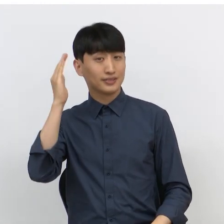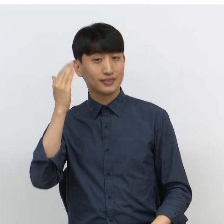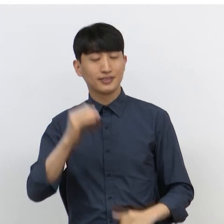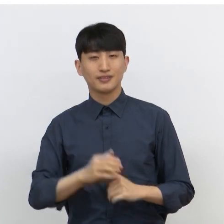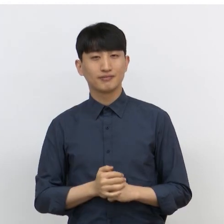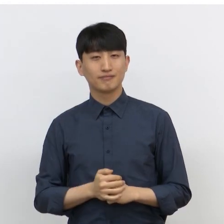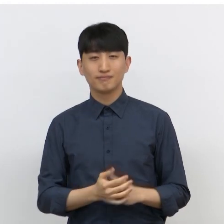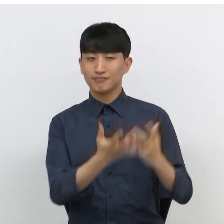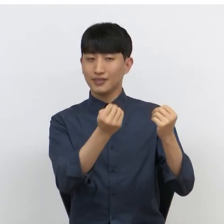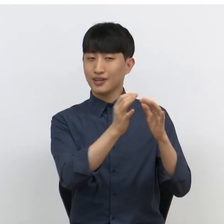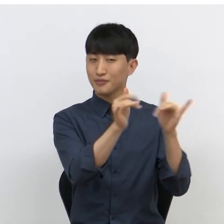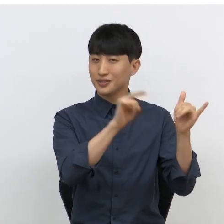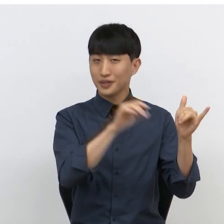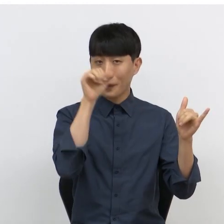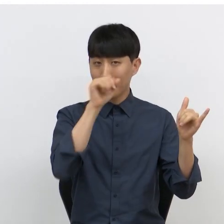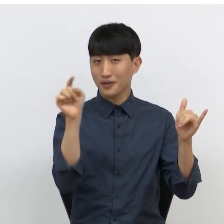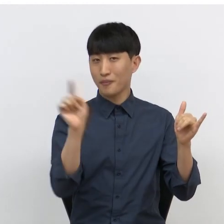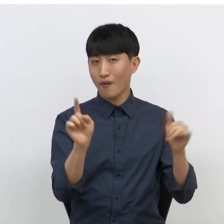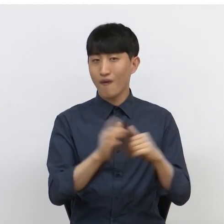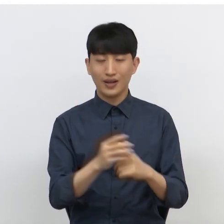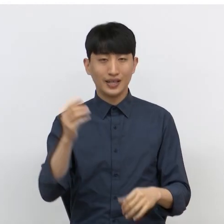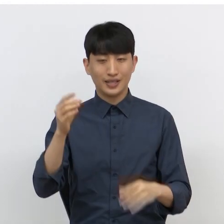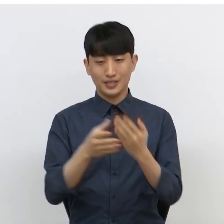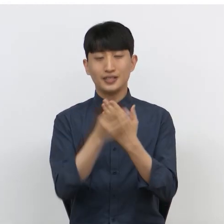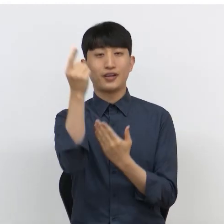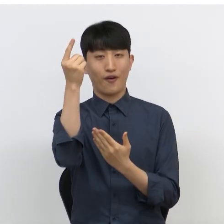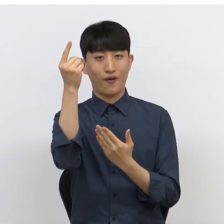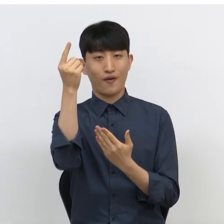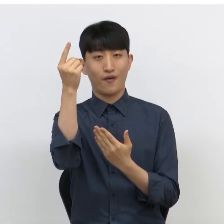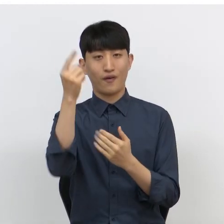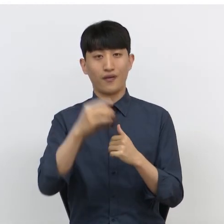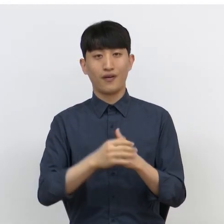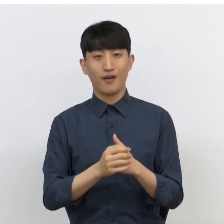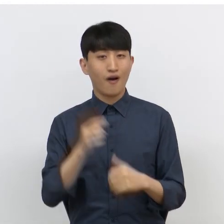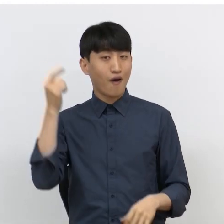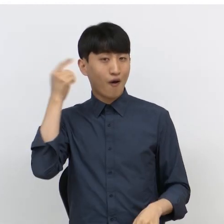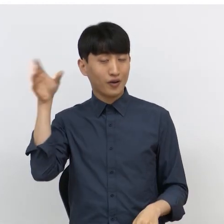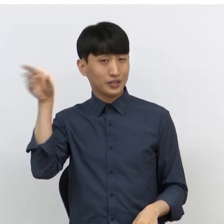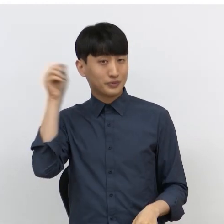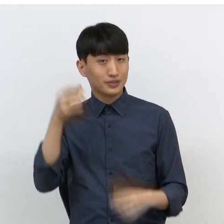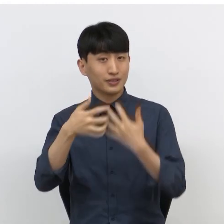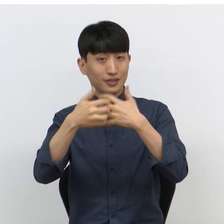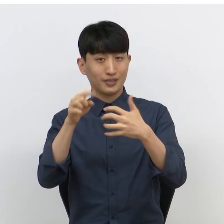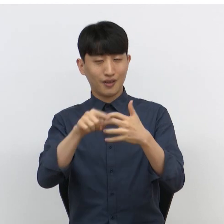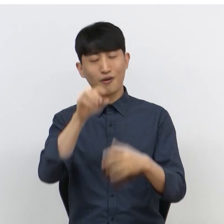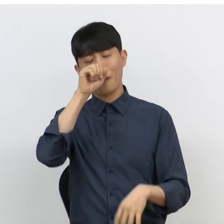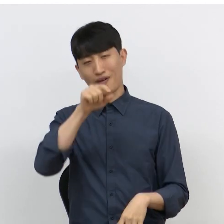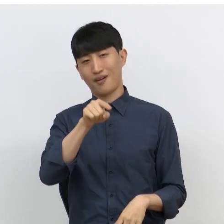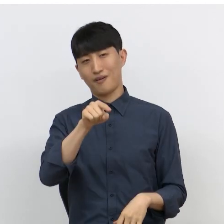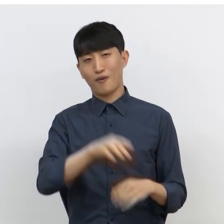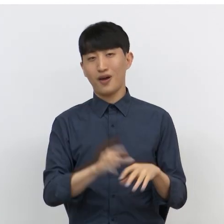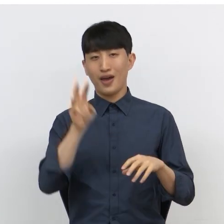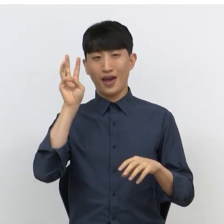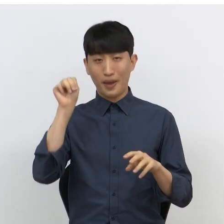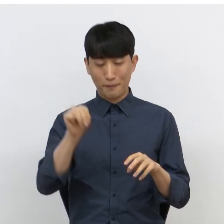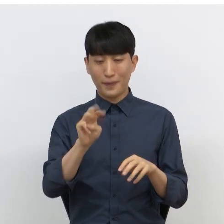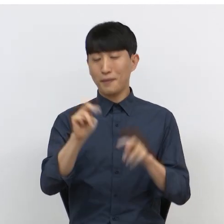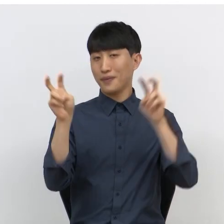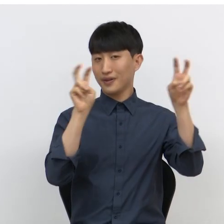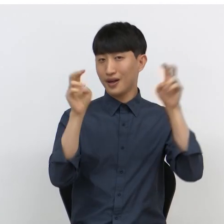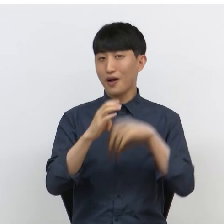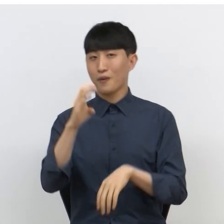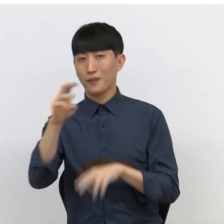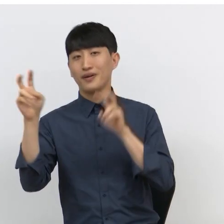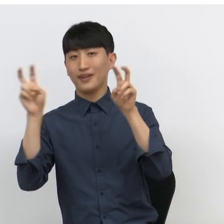많은 사람들이 좋아하는 게 이제 일체형 어음 처리기를 많이 선호하는데요. 그런 건 이제 메델이나 코클렛에서 지금